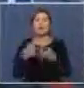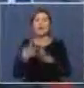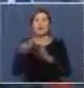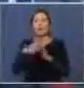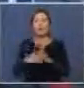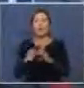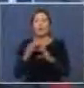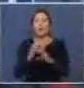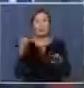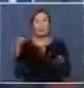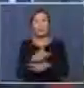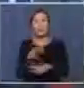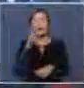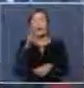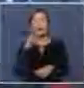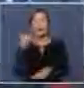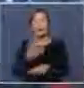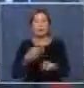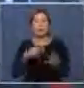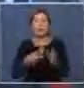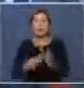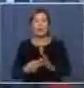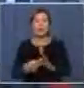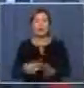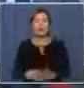Гидравлический расчет тормозит септигенты. Она насос счет пейт им бурты,